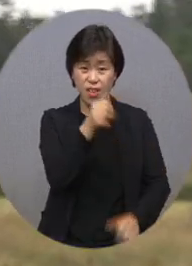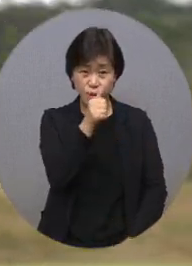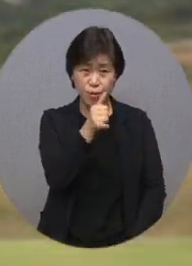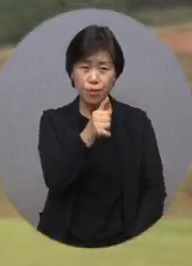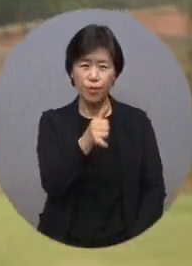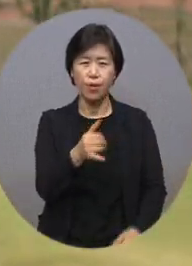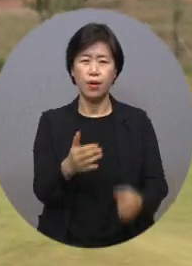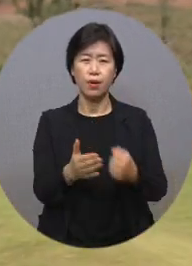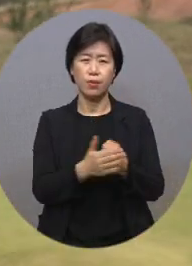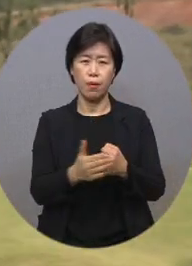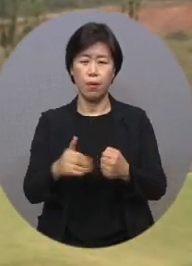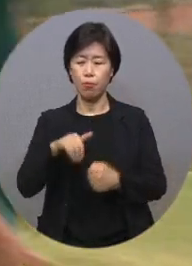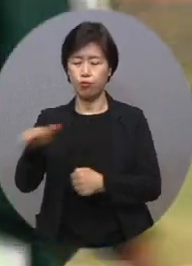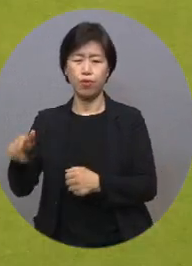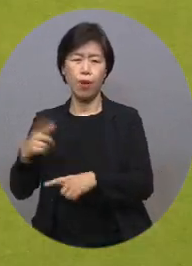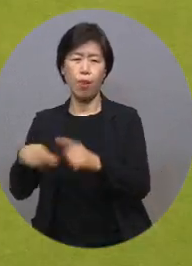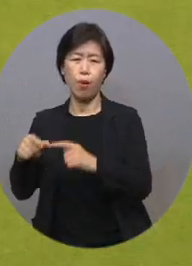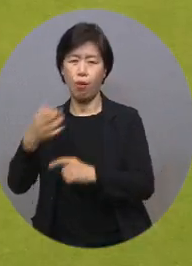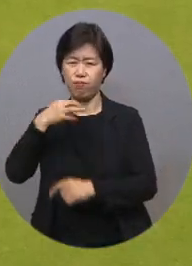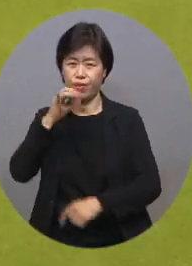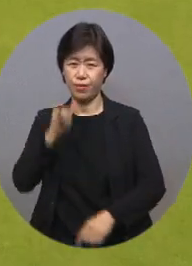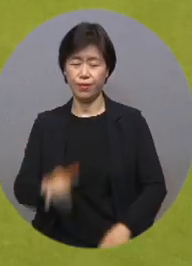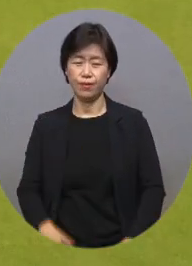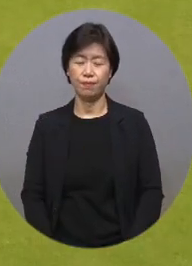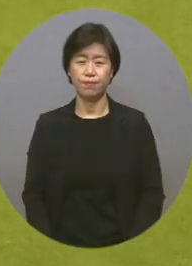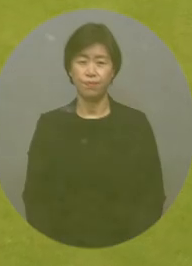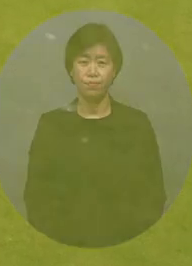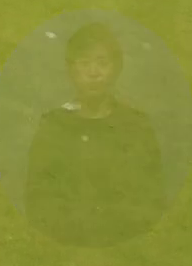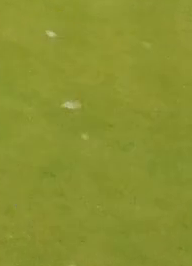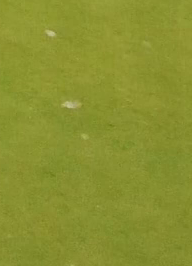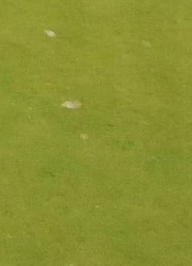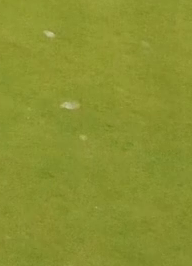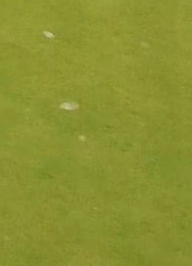둘 다 쓰려는데 우리가 더 아까워. 그렇네.